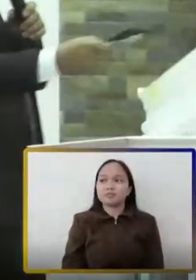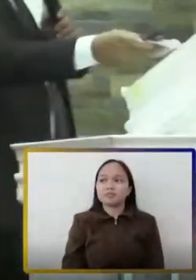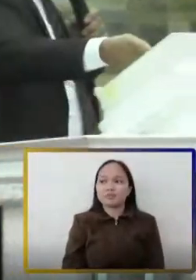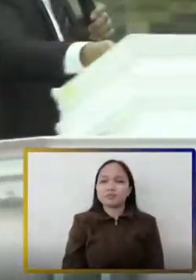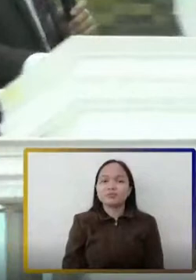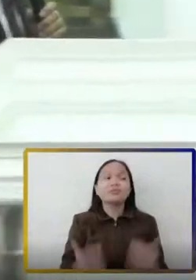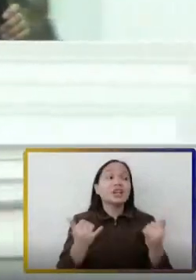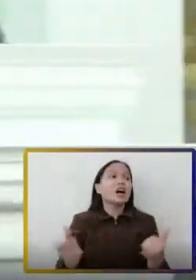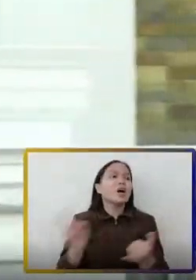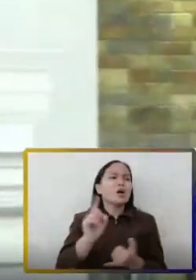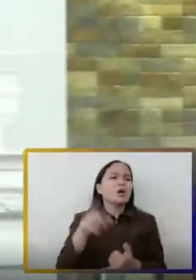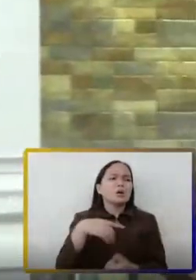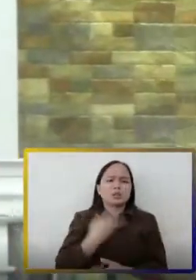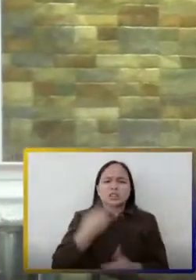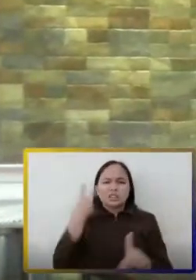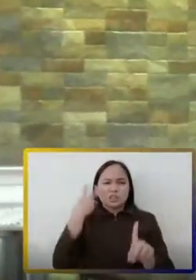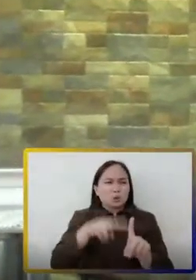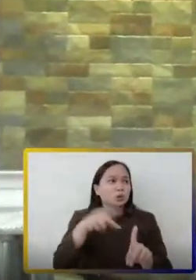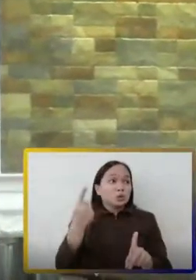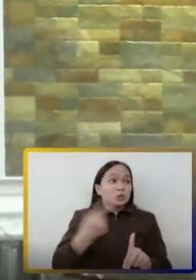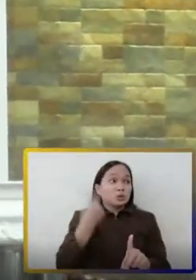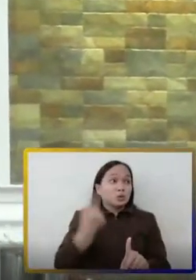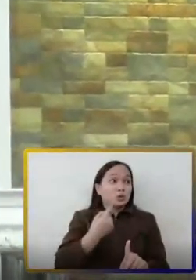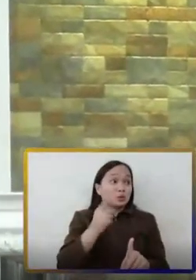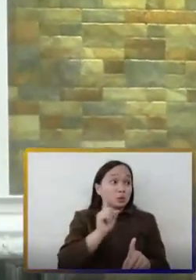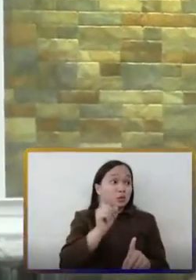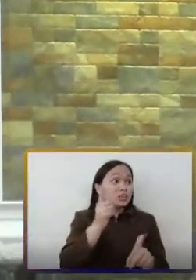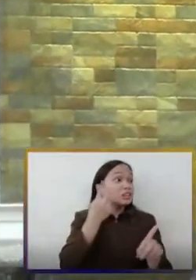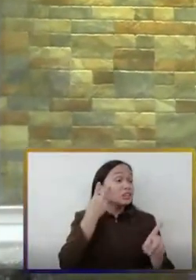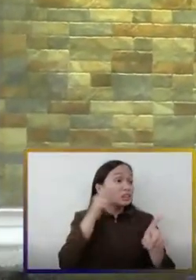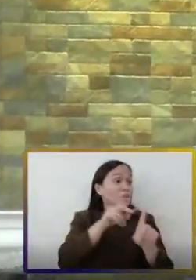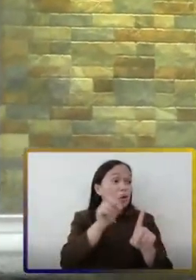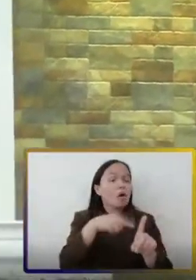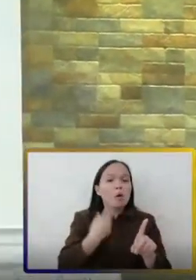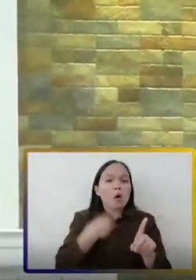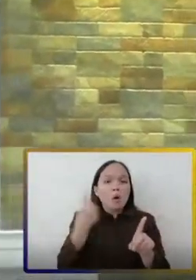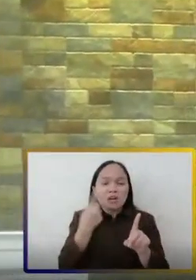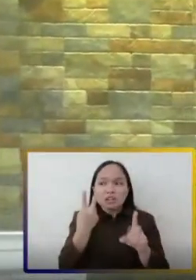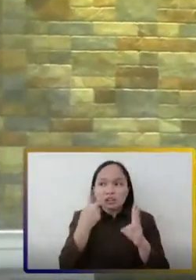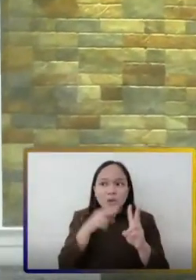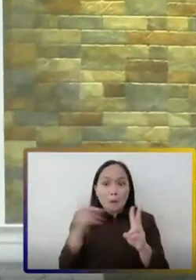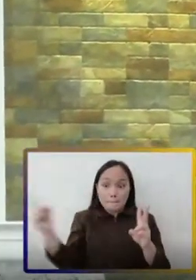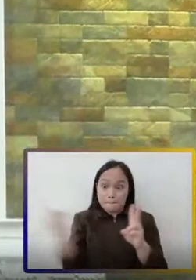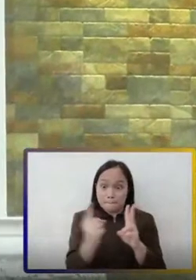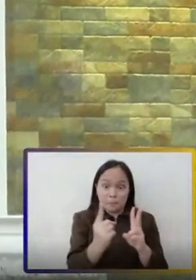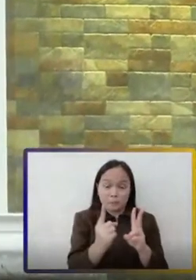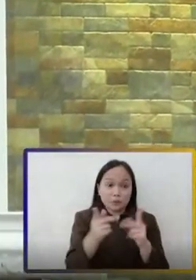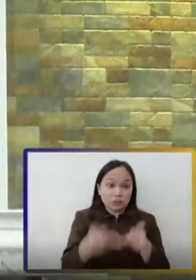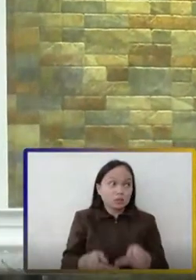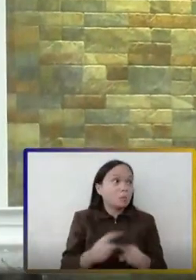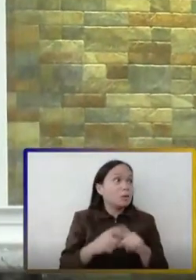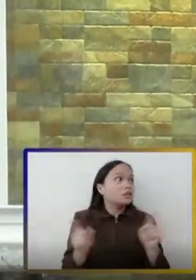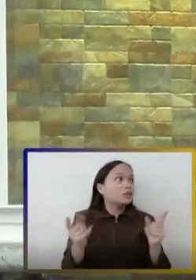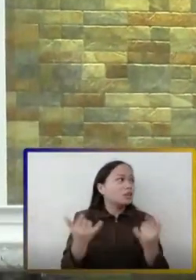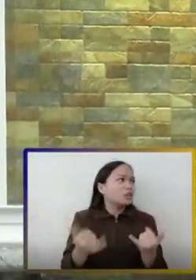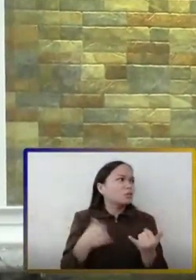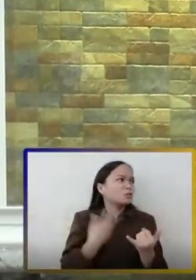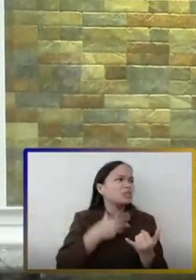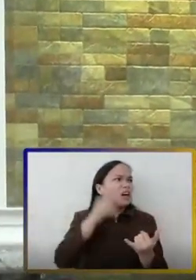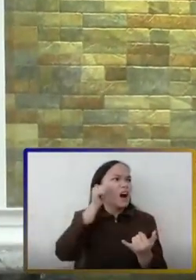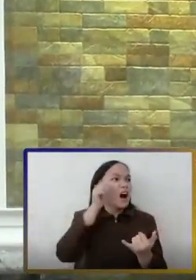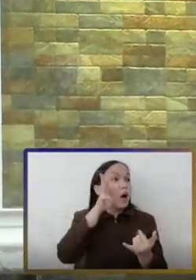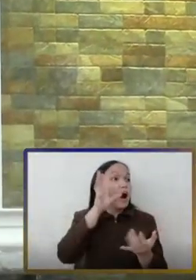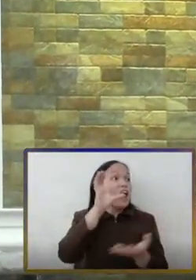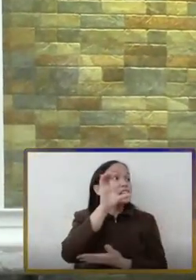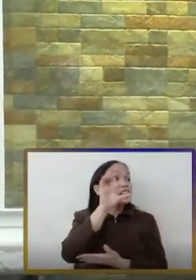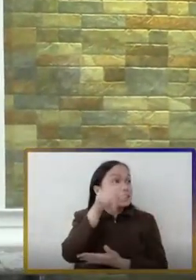Ang nakikita lang natin kabastusan mga kapatid ay yung persona. Pero hindi natin nakikita ito nang babastos